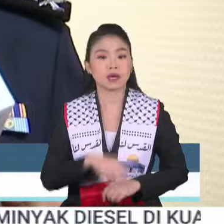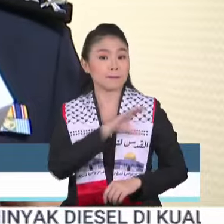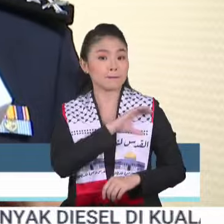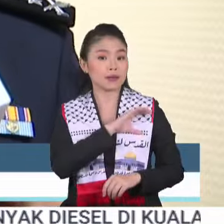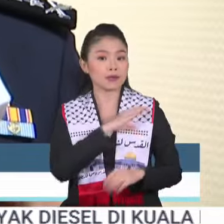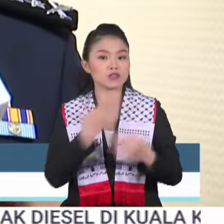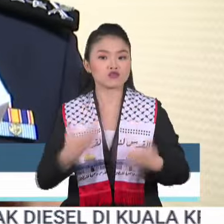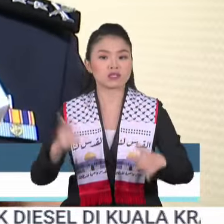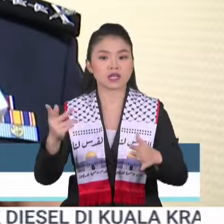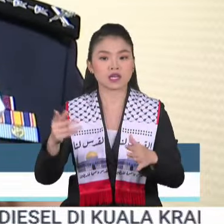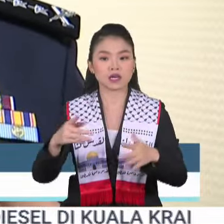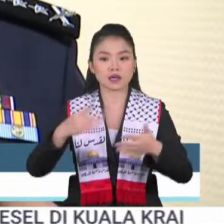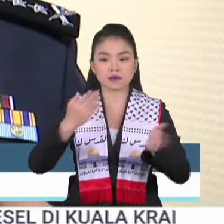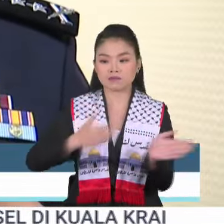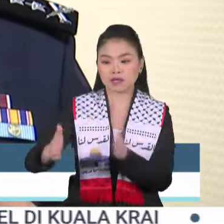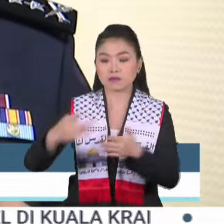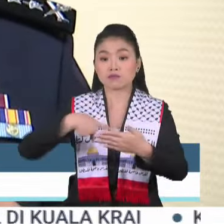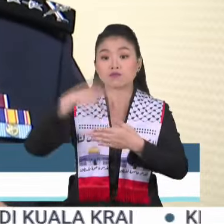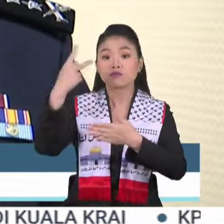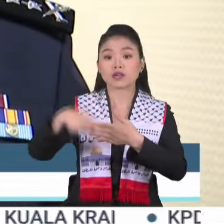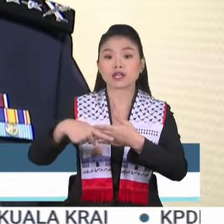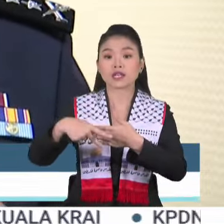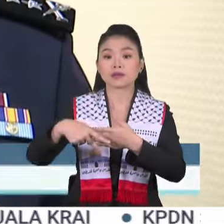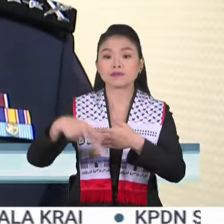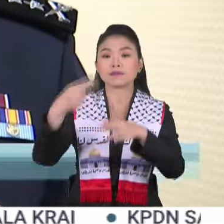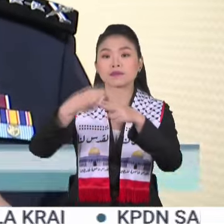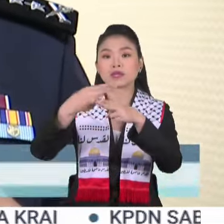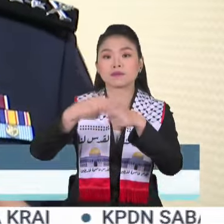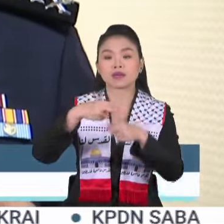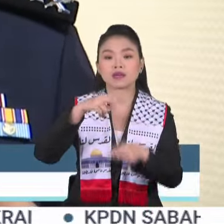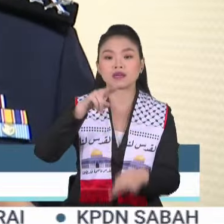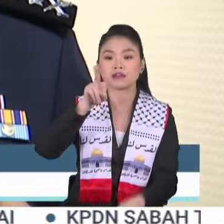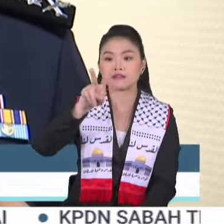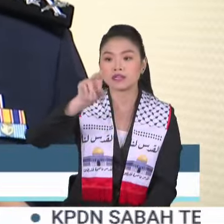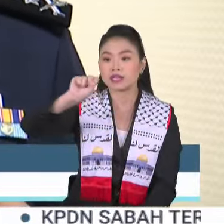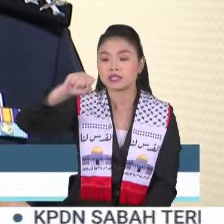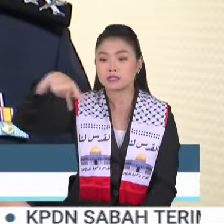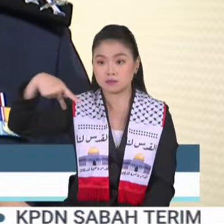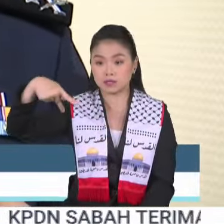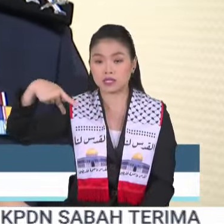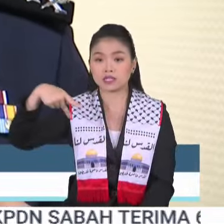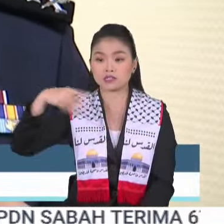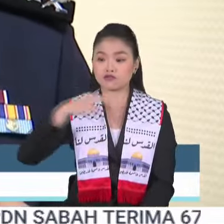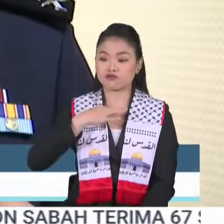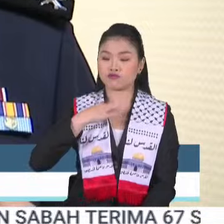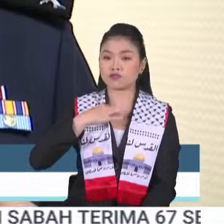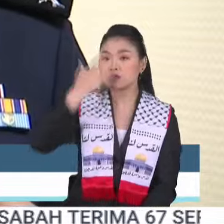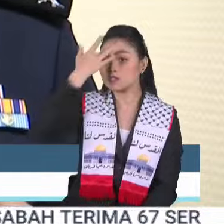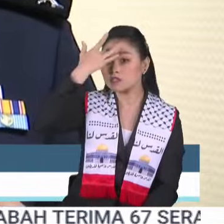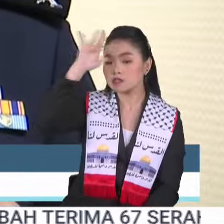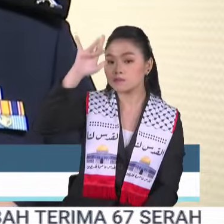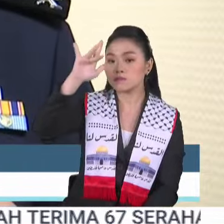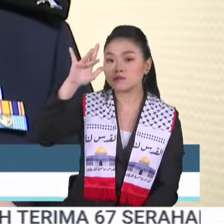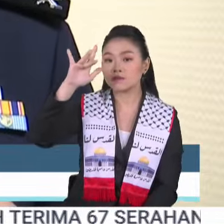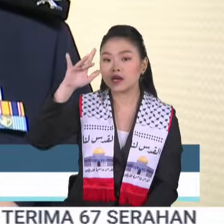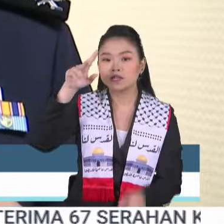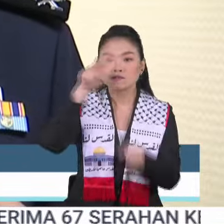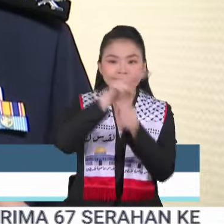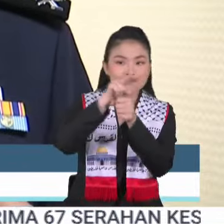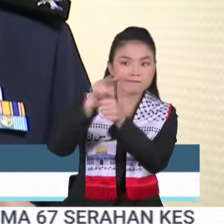menganjurkan satu program dipanggil VSP ataupun Voluntary Smartphone Patrol ni, di